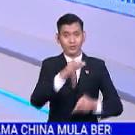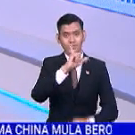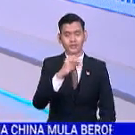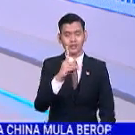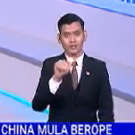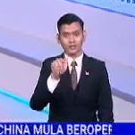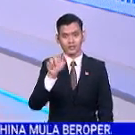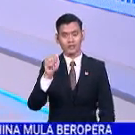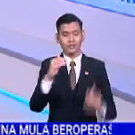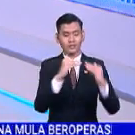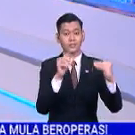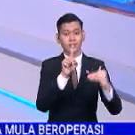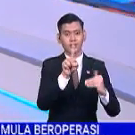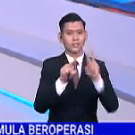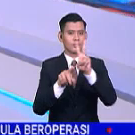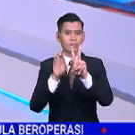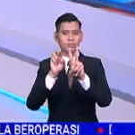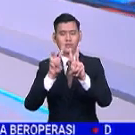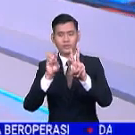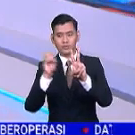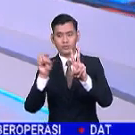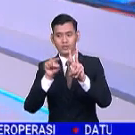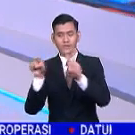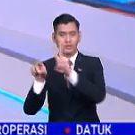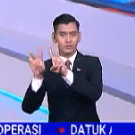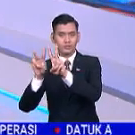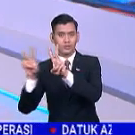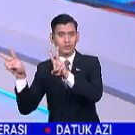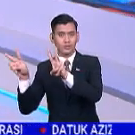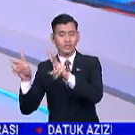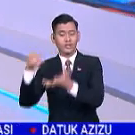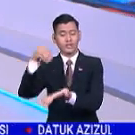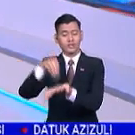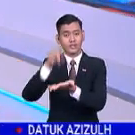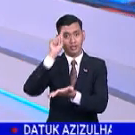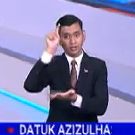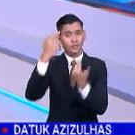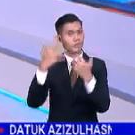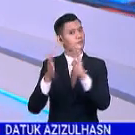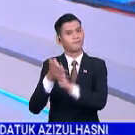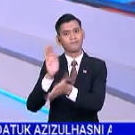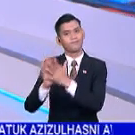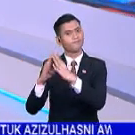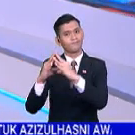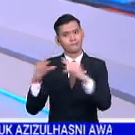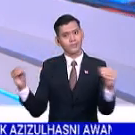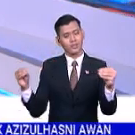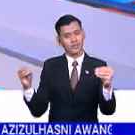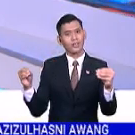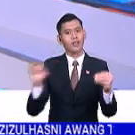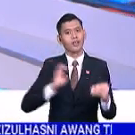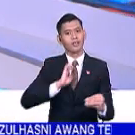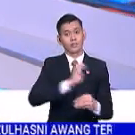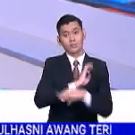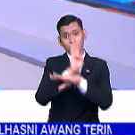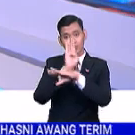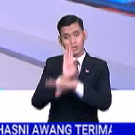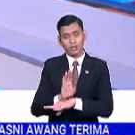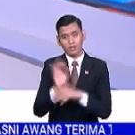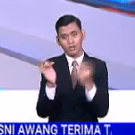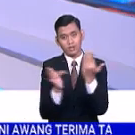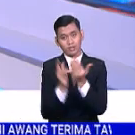1 2020-2022 di Terengganu telah siap. Menurut Exco Pelancongan Kebudayaan dan Teknologi Maklumat